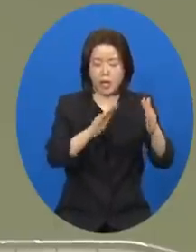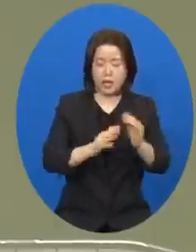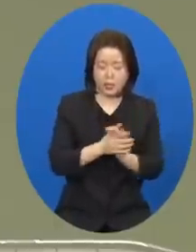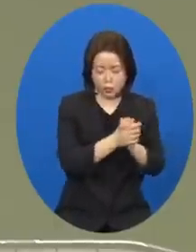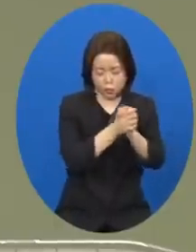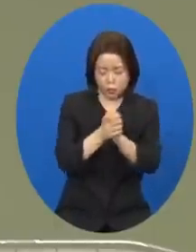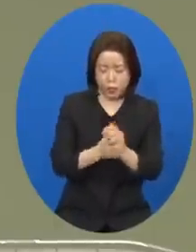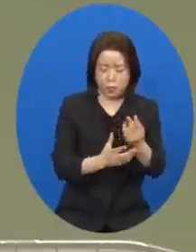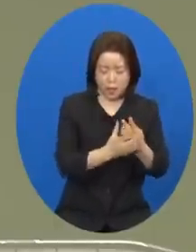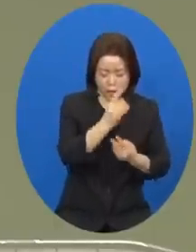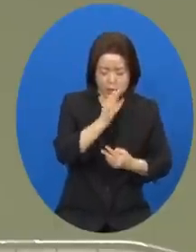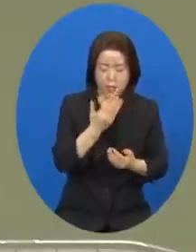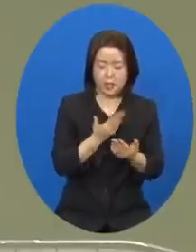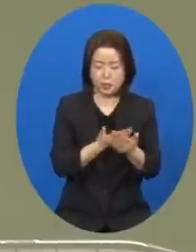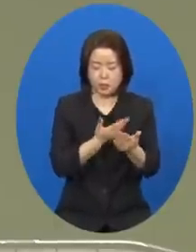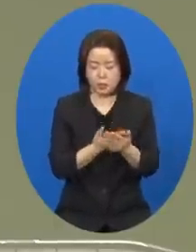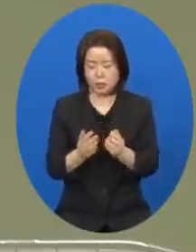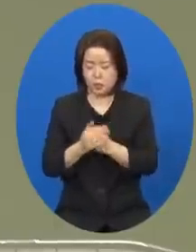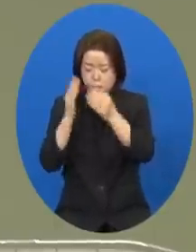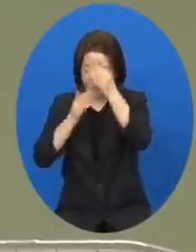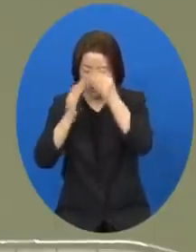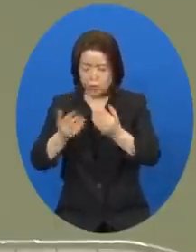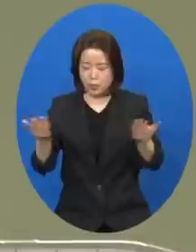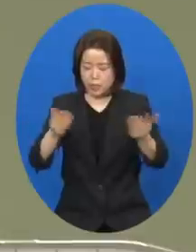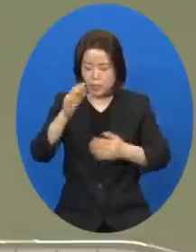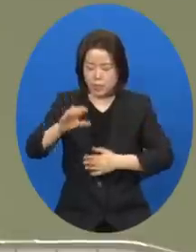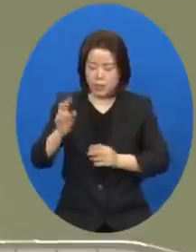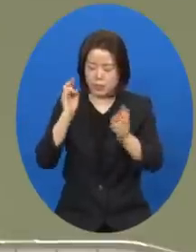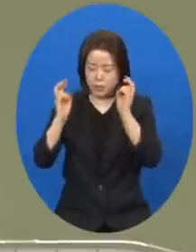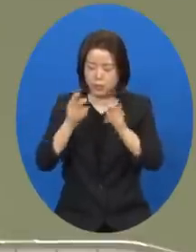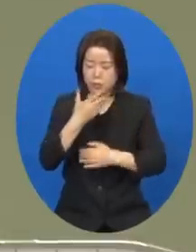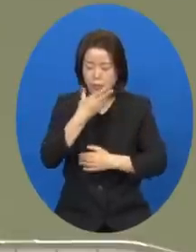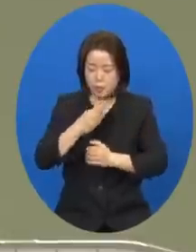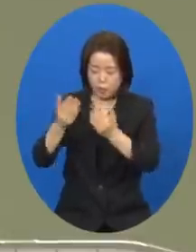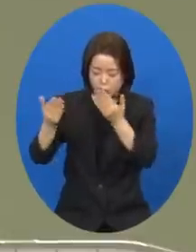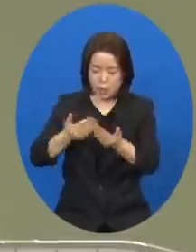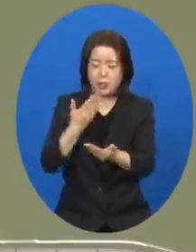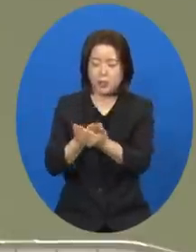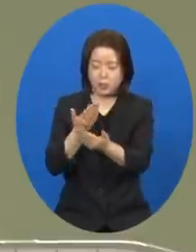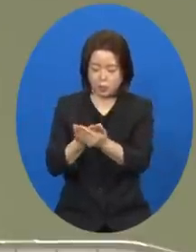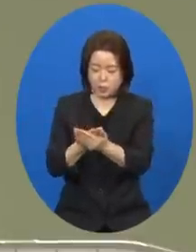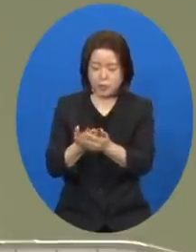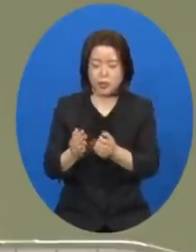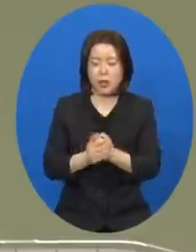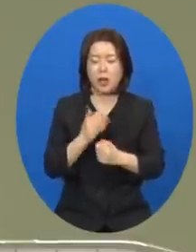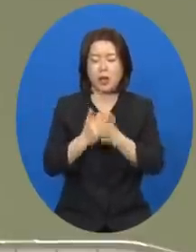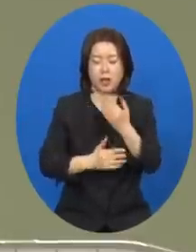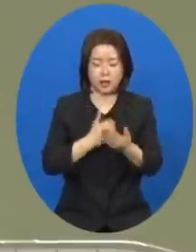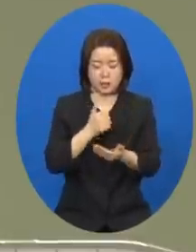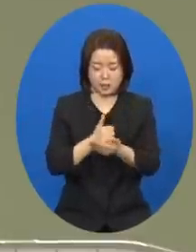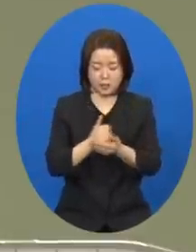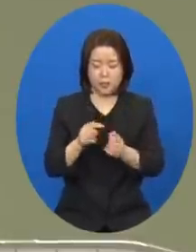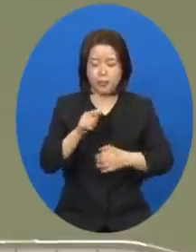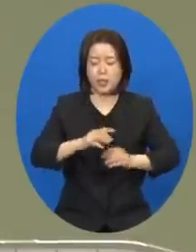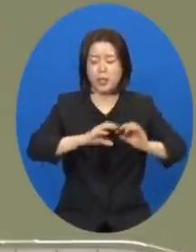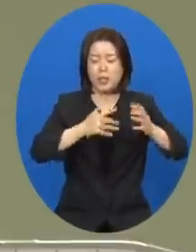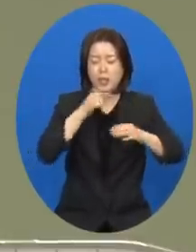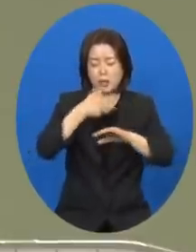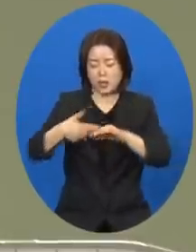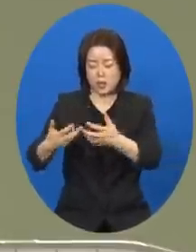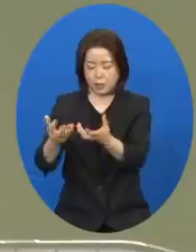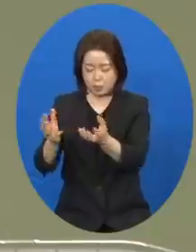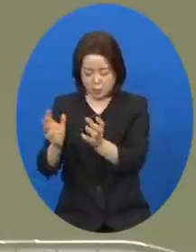되게 하시고 성도들의 일터 기업이 복을 받게 하소서. 하나님, 이 나라와